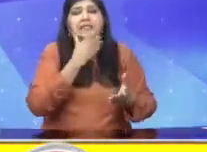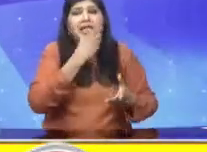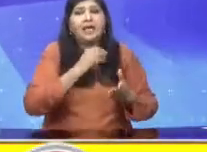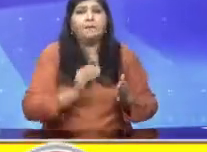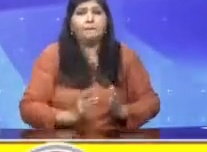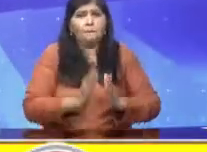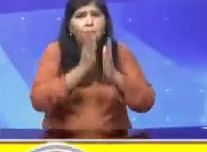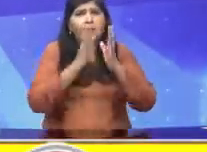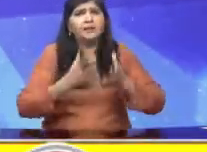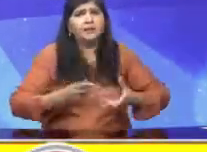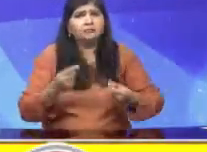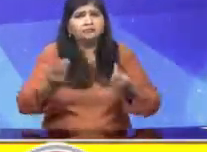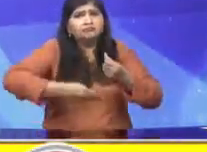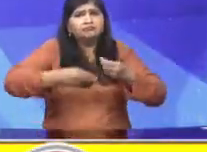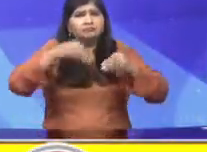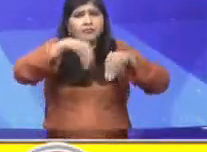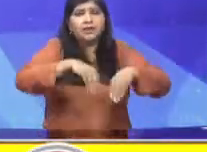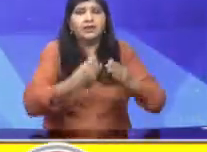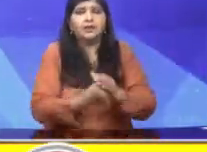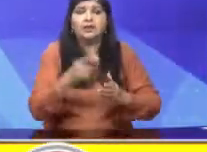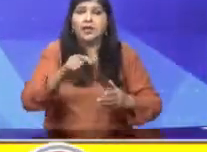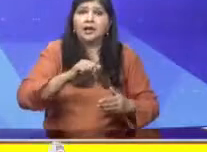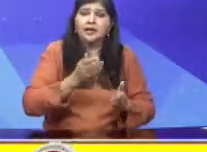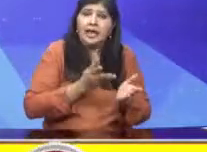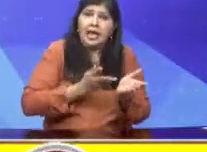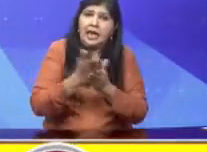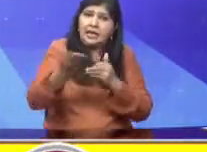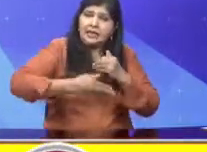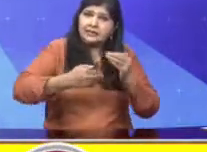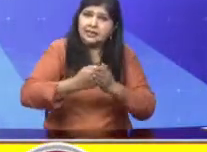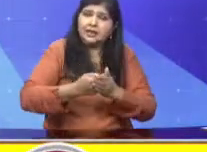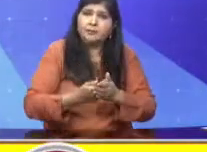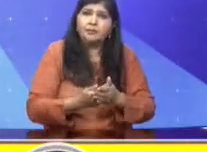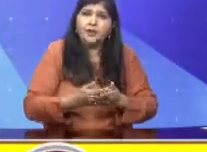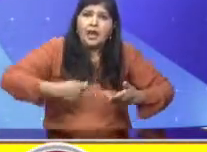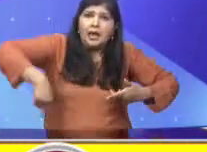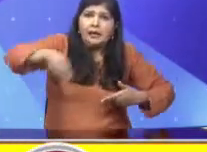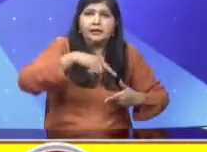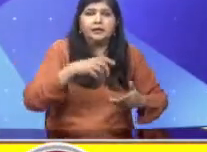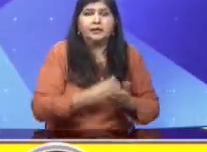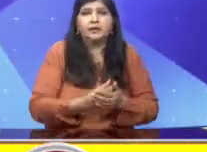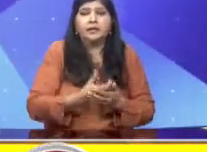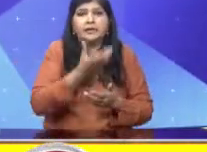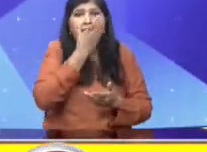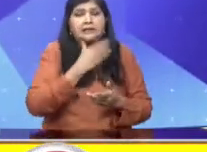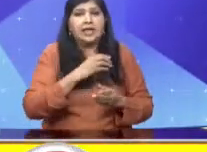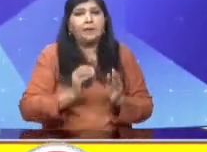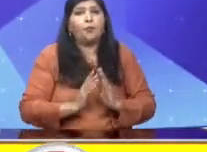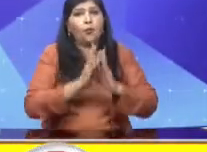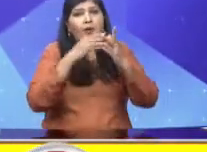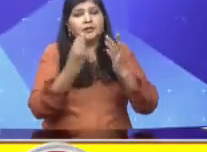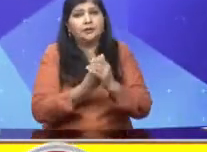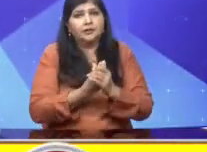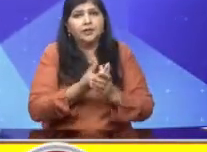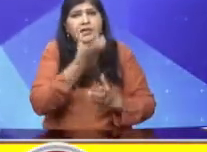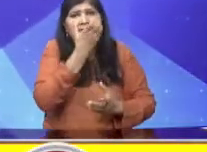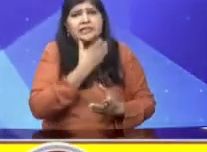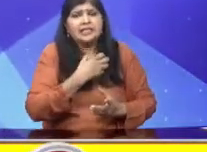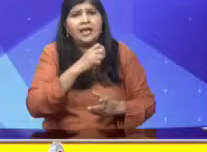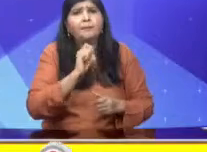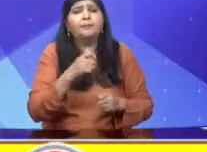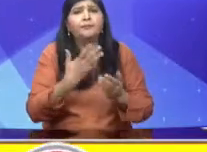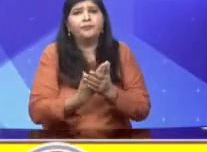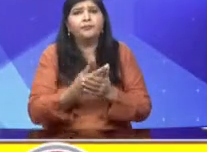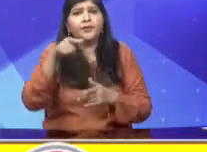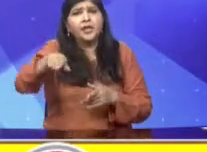खेती जोर पकड़ रही है यहां के किसान अपने बागानों में सेव उगा रहे हैं सेव उगाने के